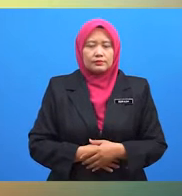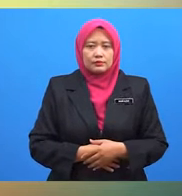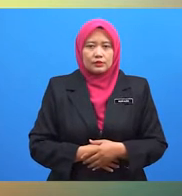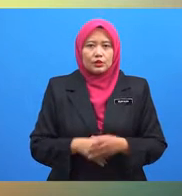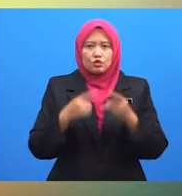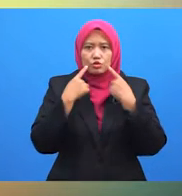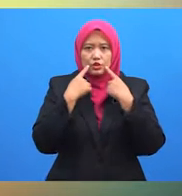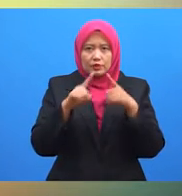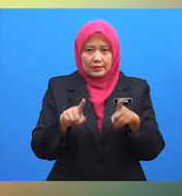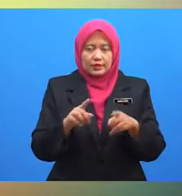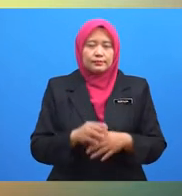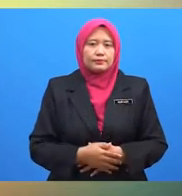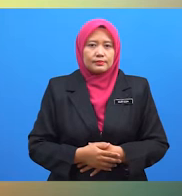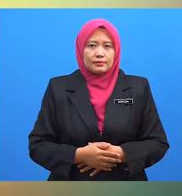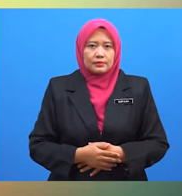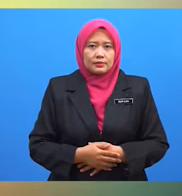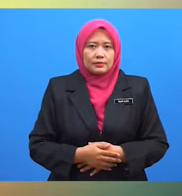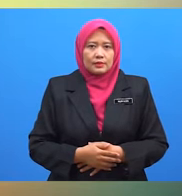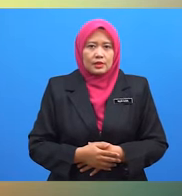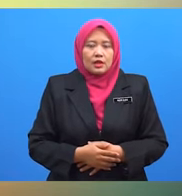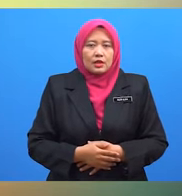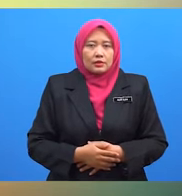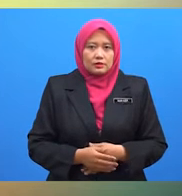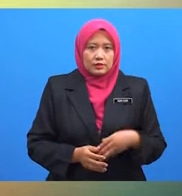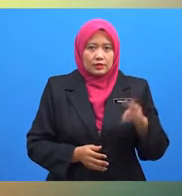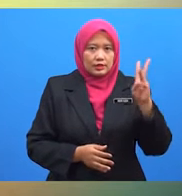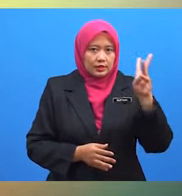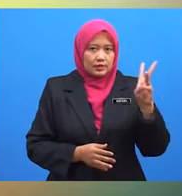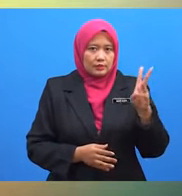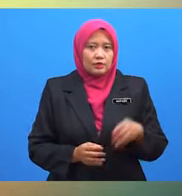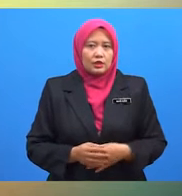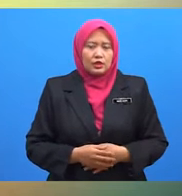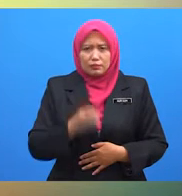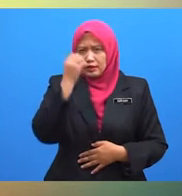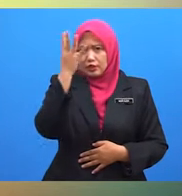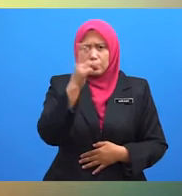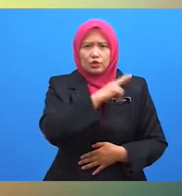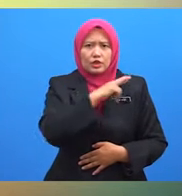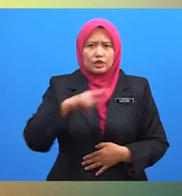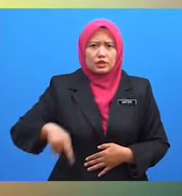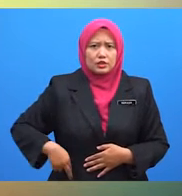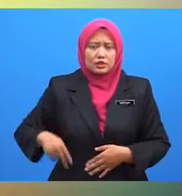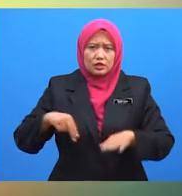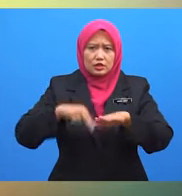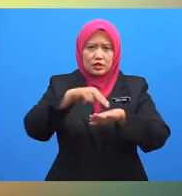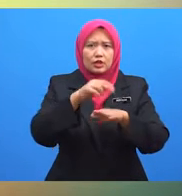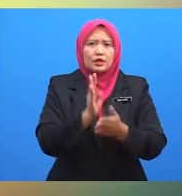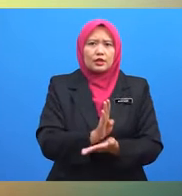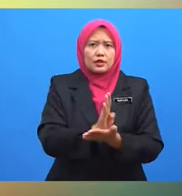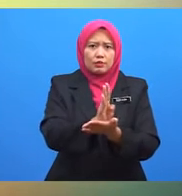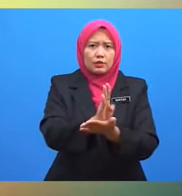Soalan keenam. Dinyatakan bahawa raja telah naik kapal untuk mendapatkan kekuatan sihir